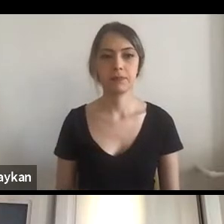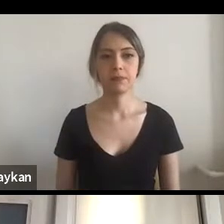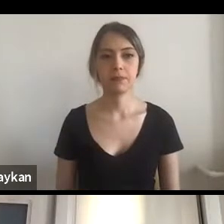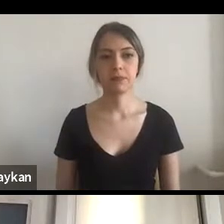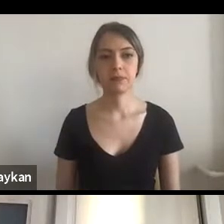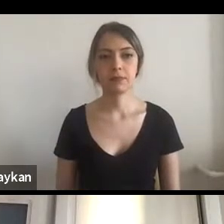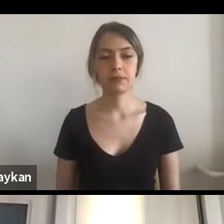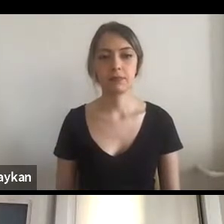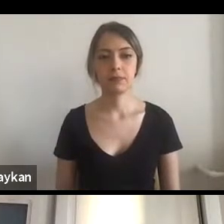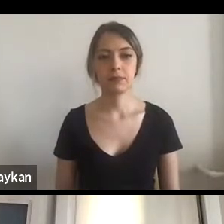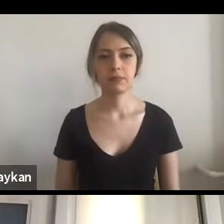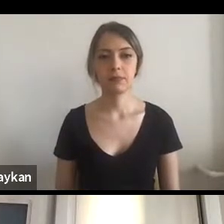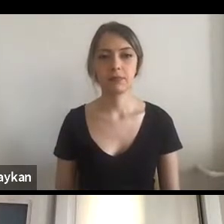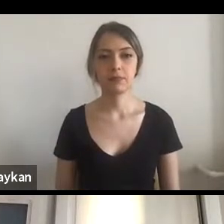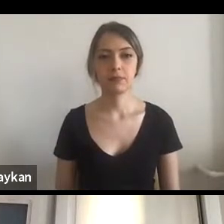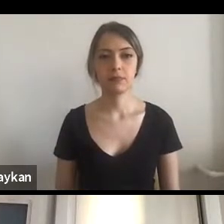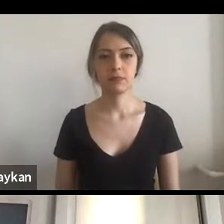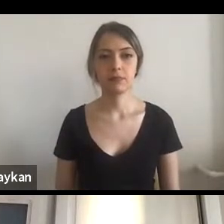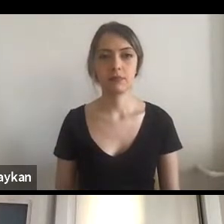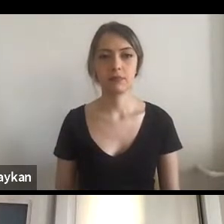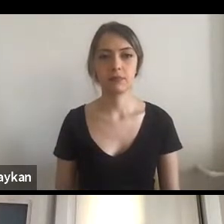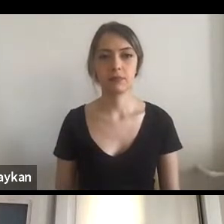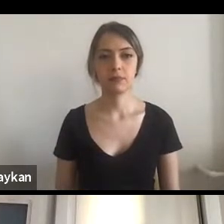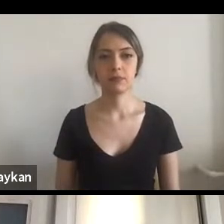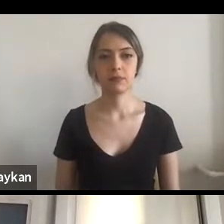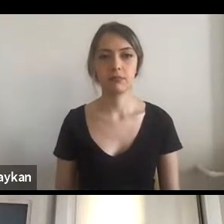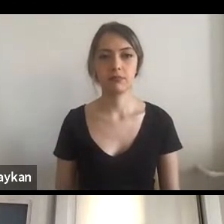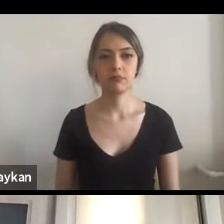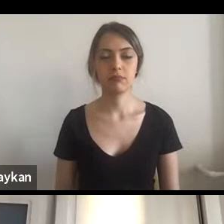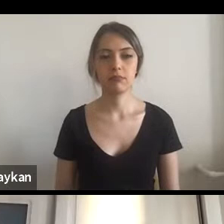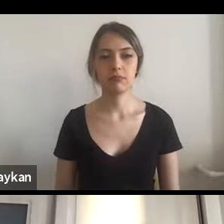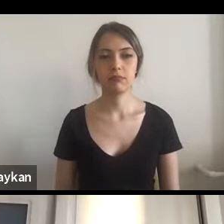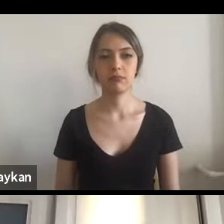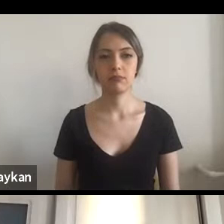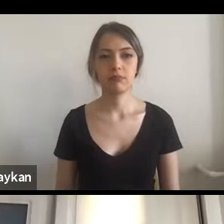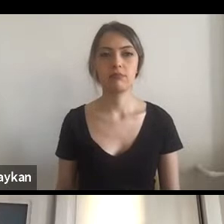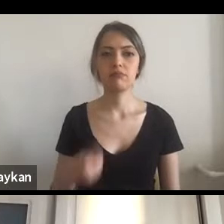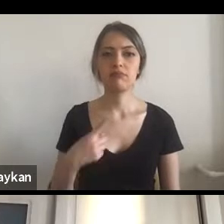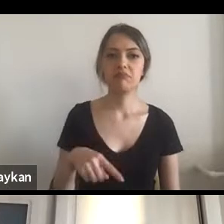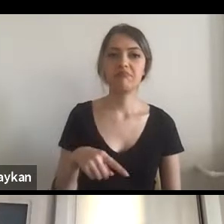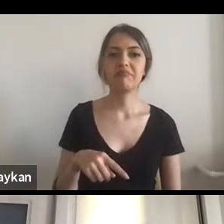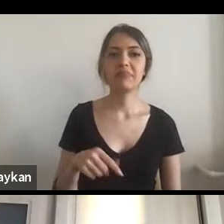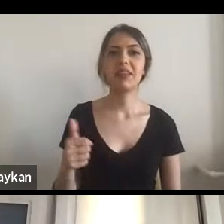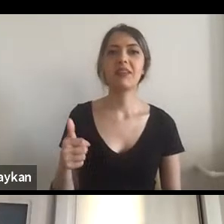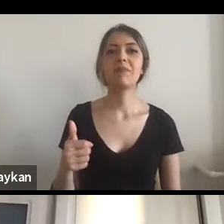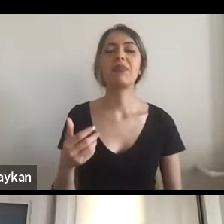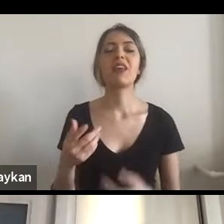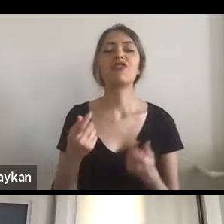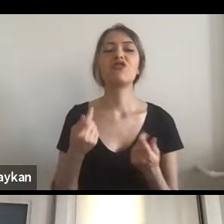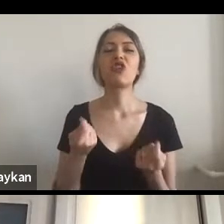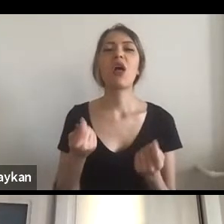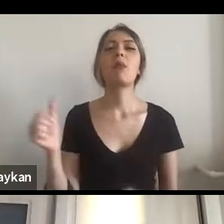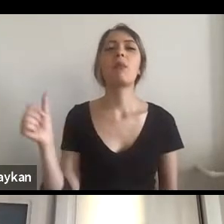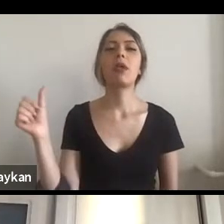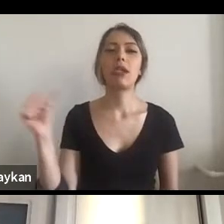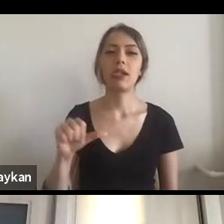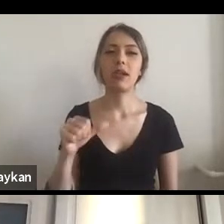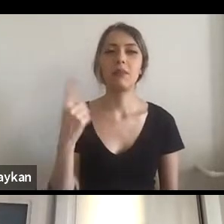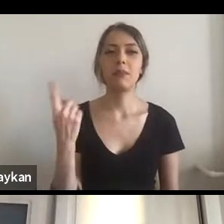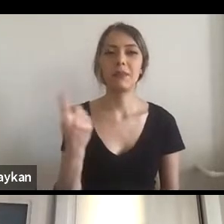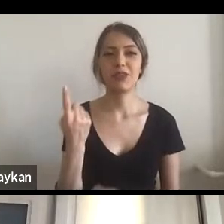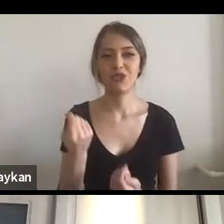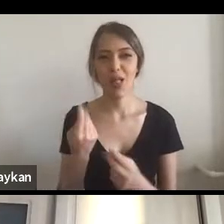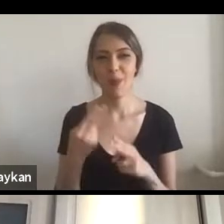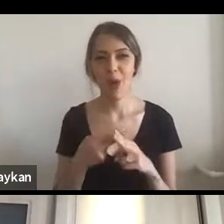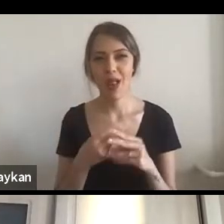Yani biz şöyle bir şey yapmıştık Adem. Yani başarısız olan bir örnek olarak söyleyeyim. Başarısız